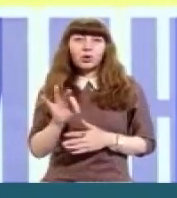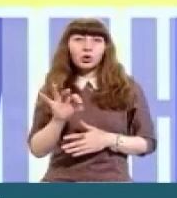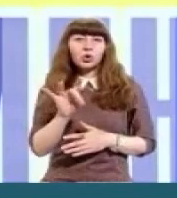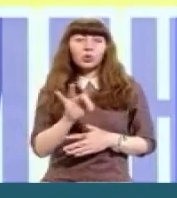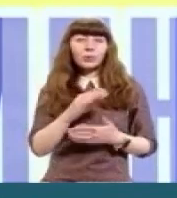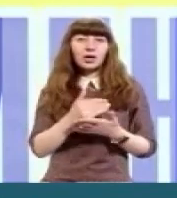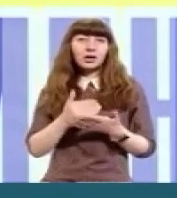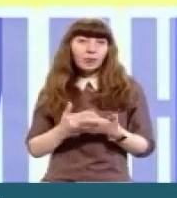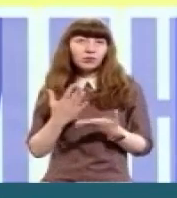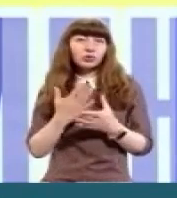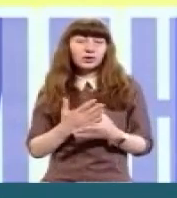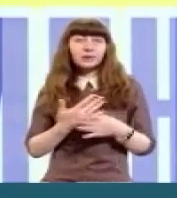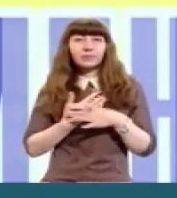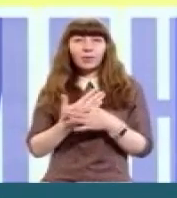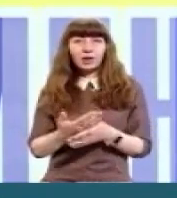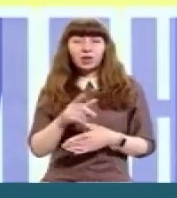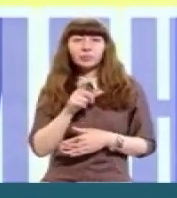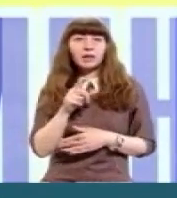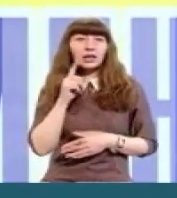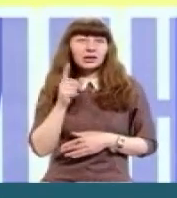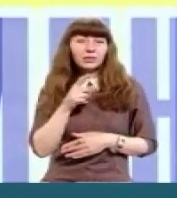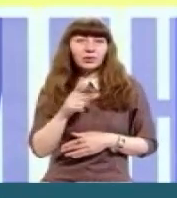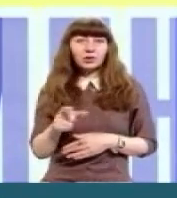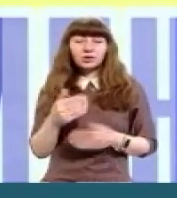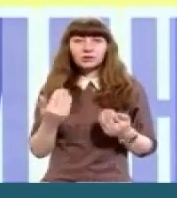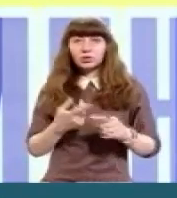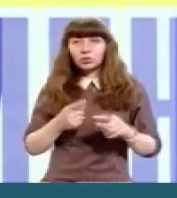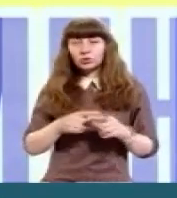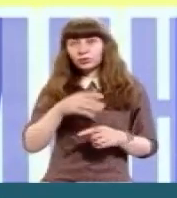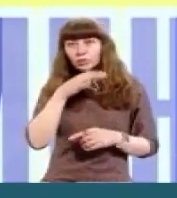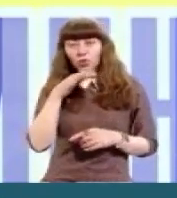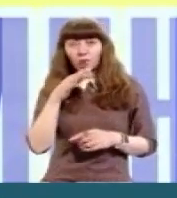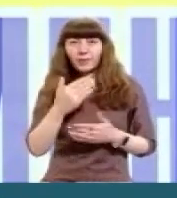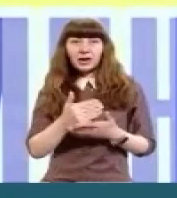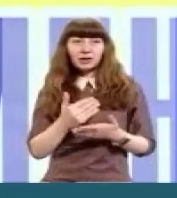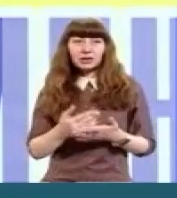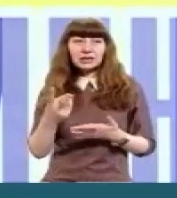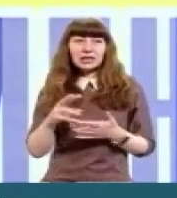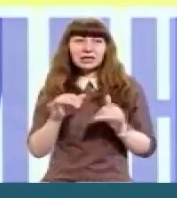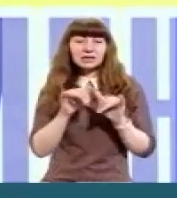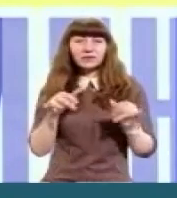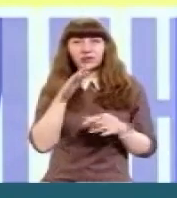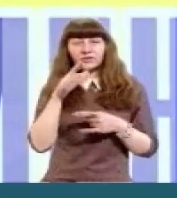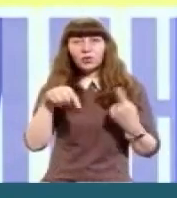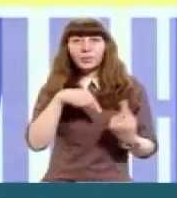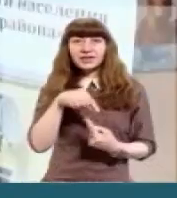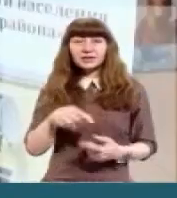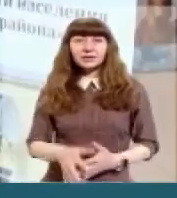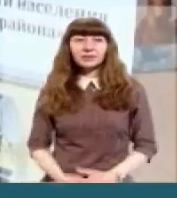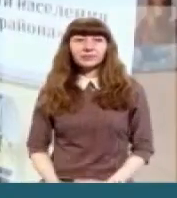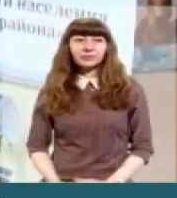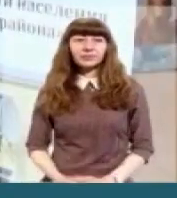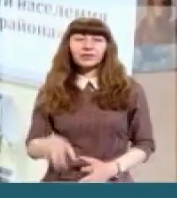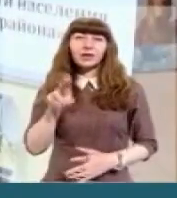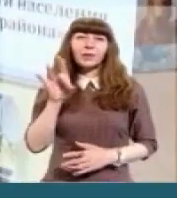программы, которые именно вот есть сейчас, потому что очень много программ, которые можно взять для развития своего дела, либо своего бизнеса.